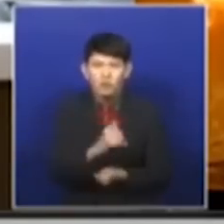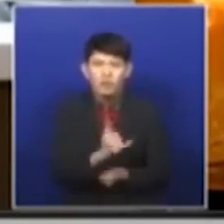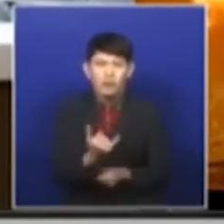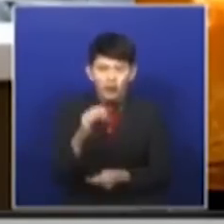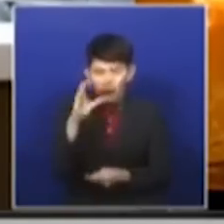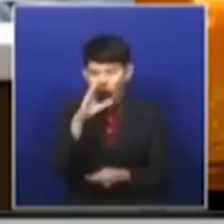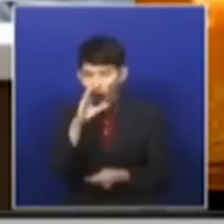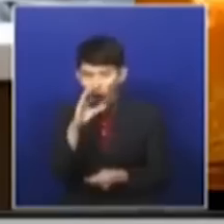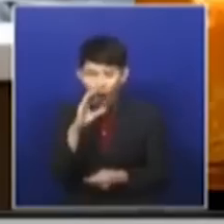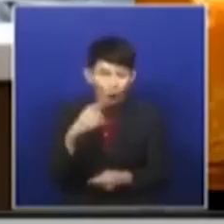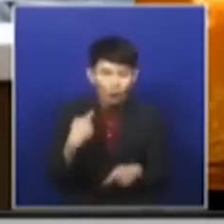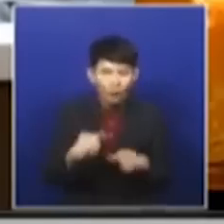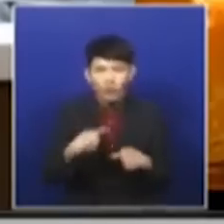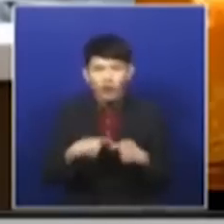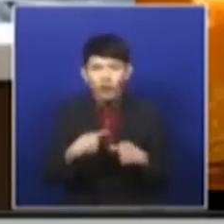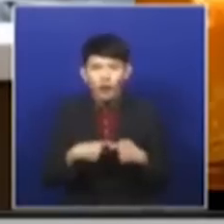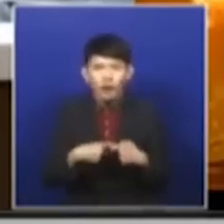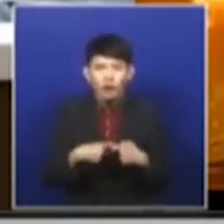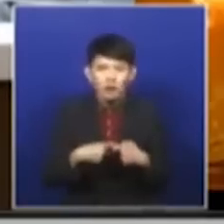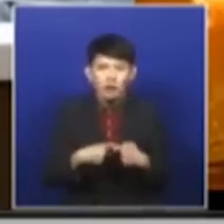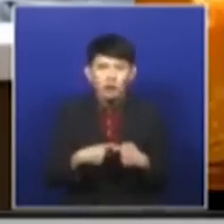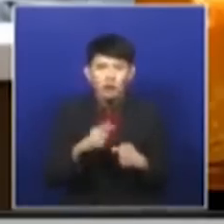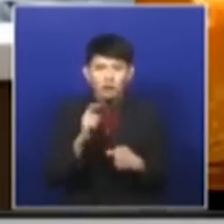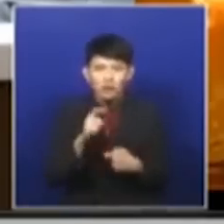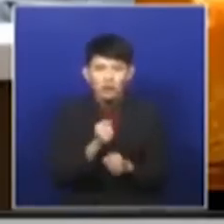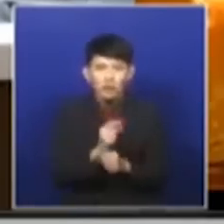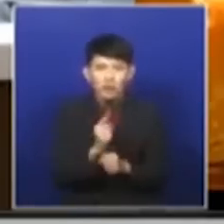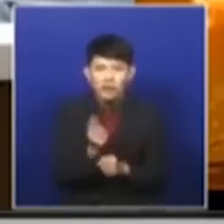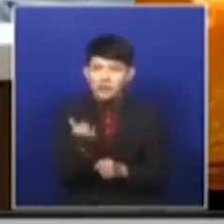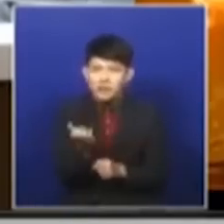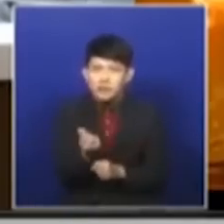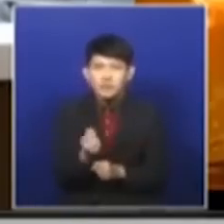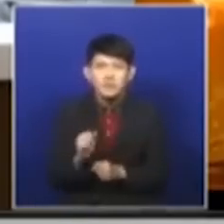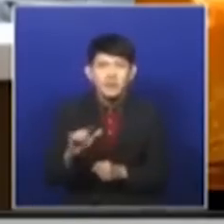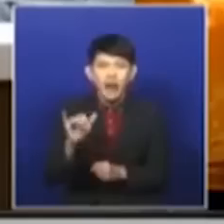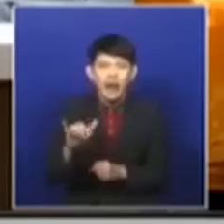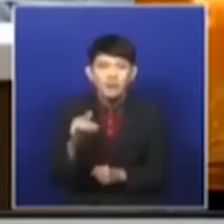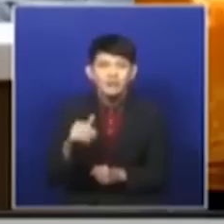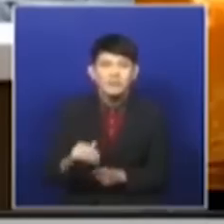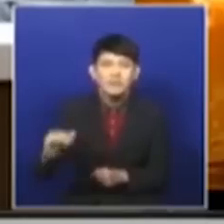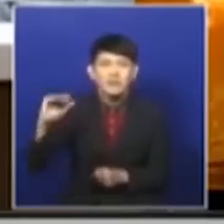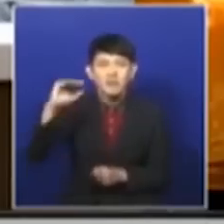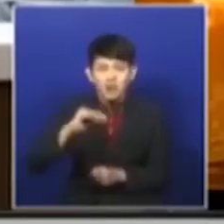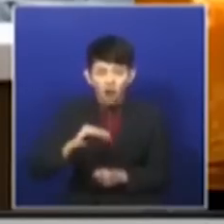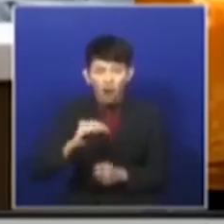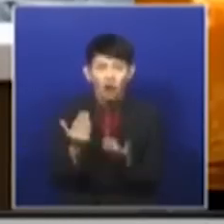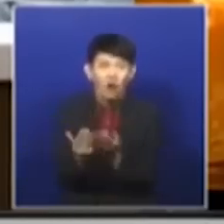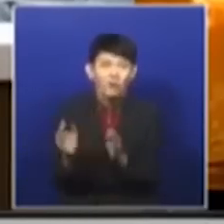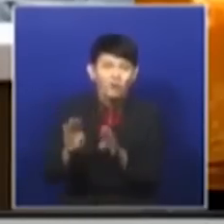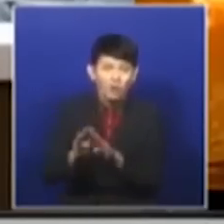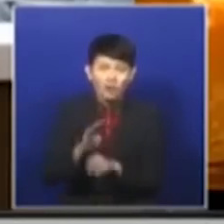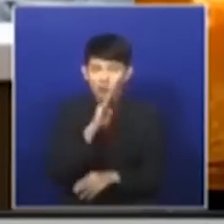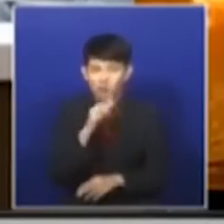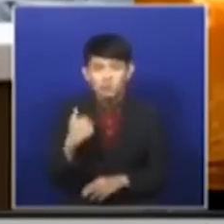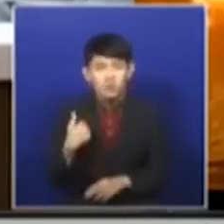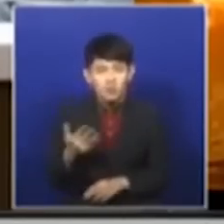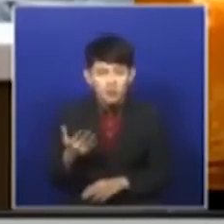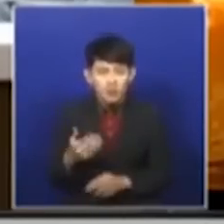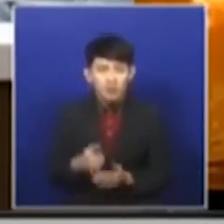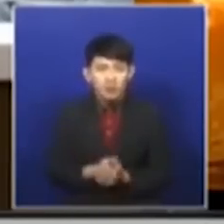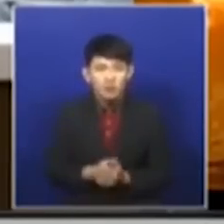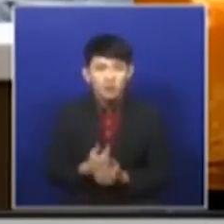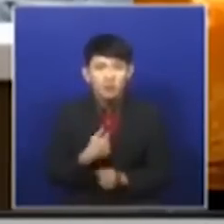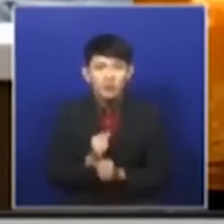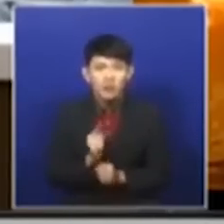าสินเชื่อในระบบไม่ได้ก็ต้องบากหน้าไปยืมญาติพี่น้องถ้าญาติพี่น้องไม่มี